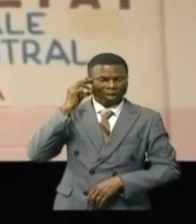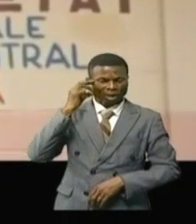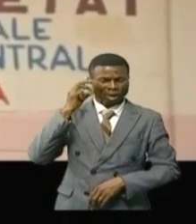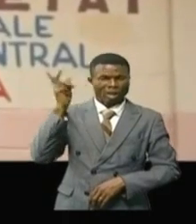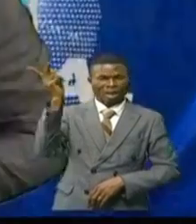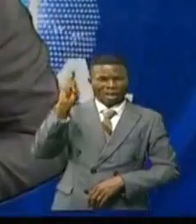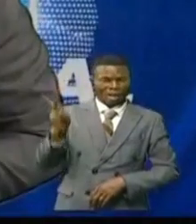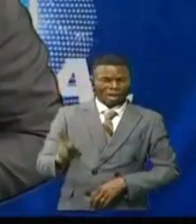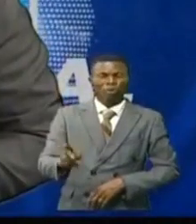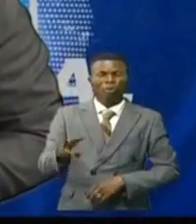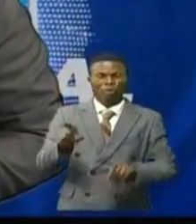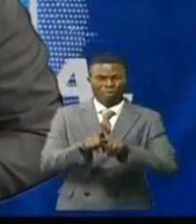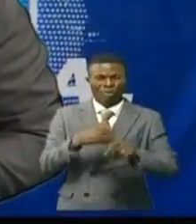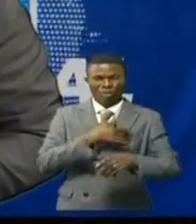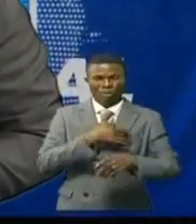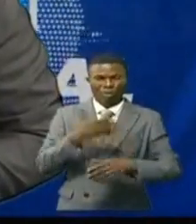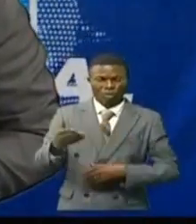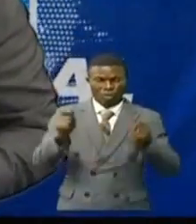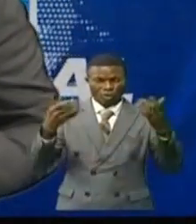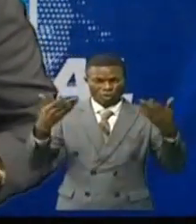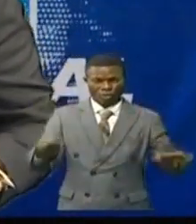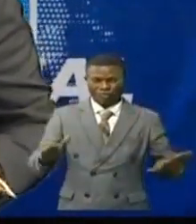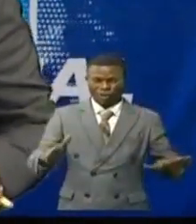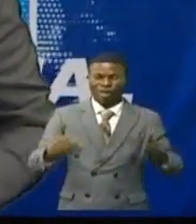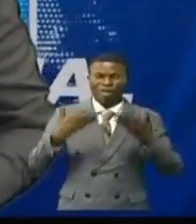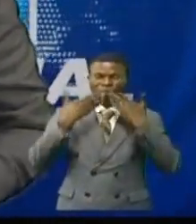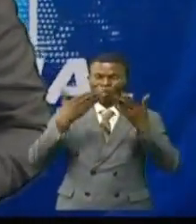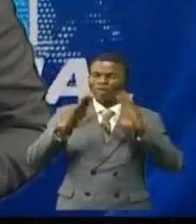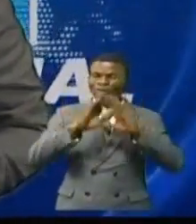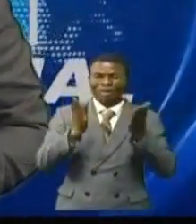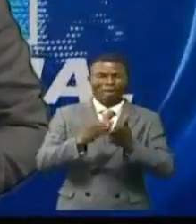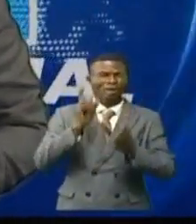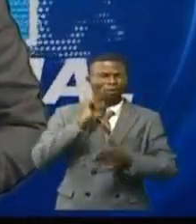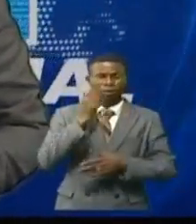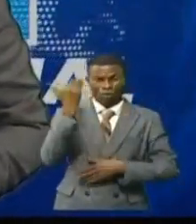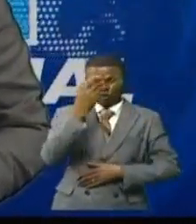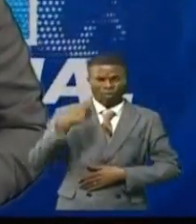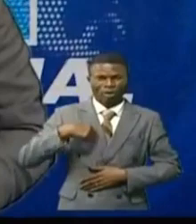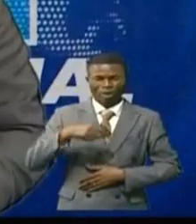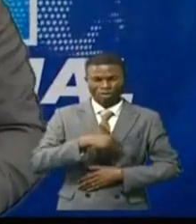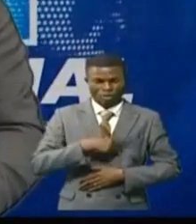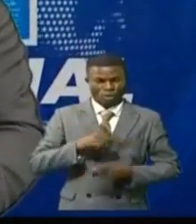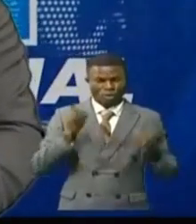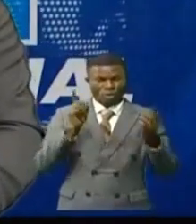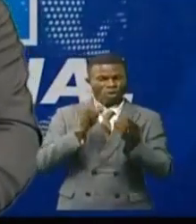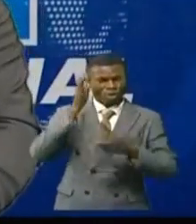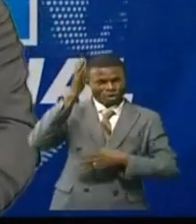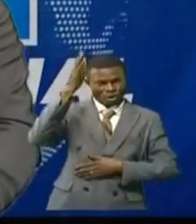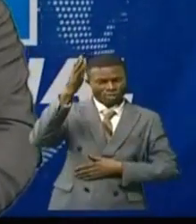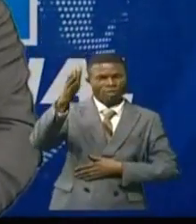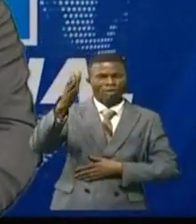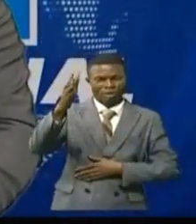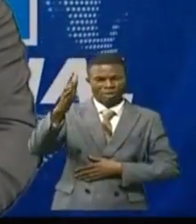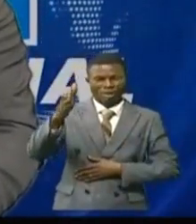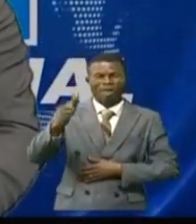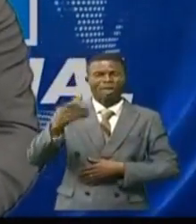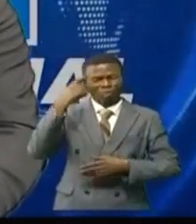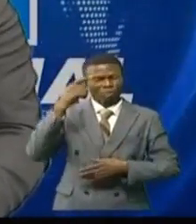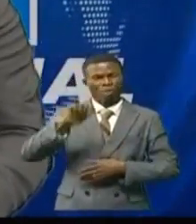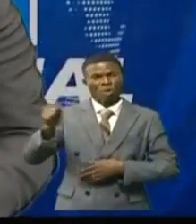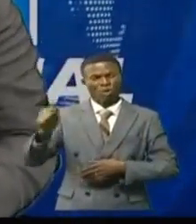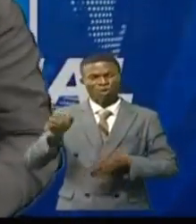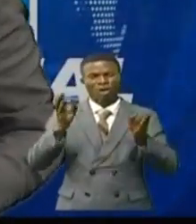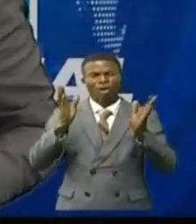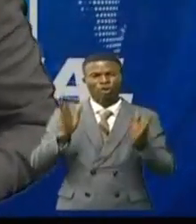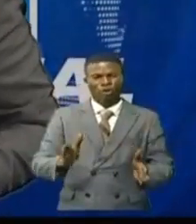le même nom. Et ce journal est complètement terminé. Merci à vous de l'avoir suivi avec autant d'attention. Serge Mata prendra le